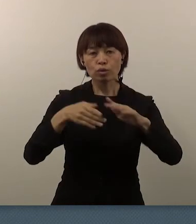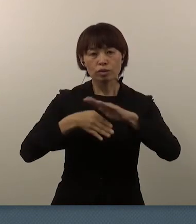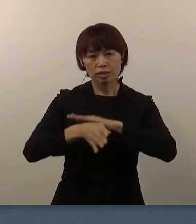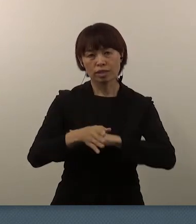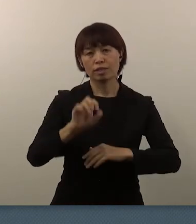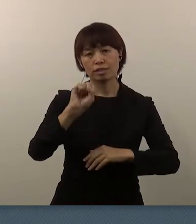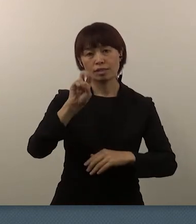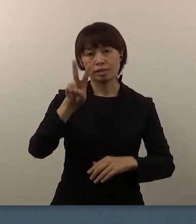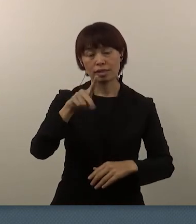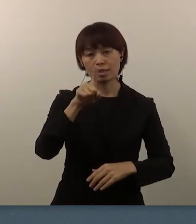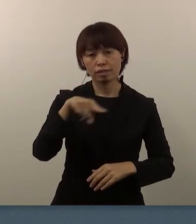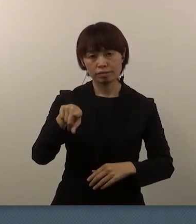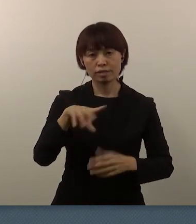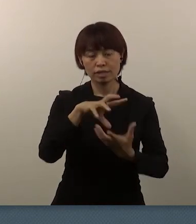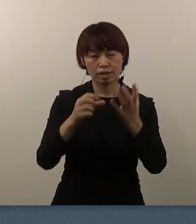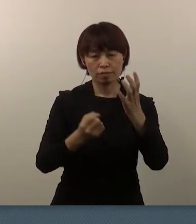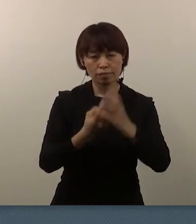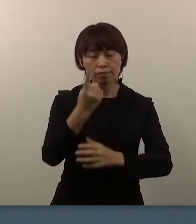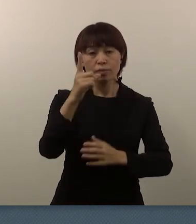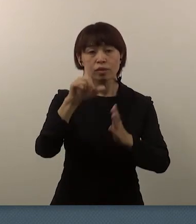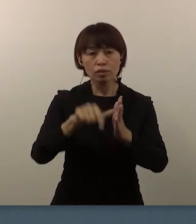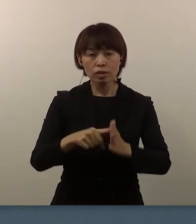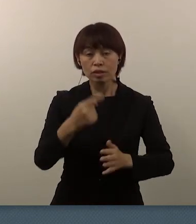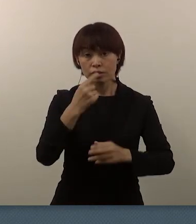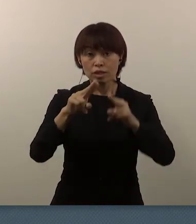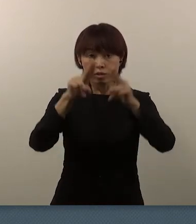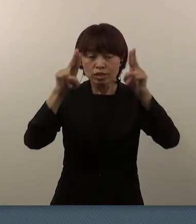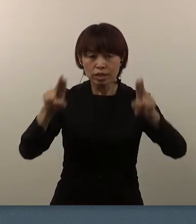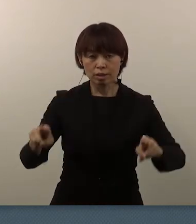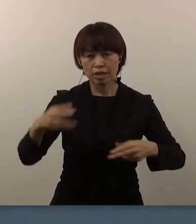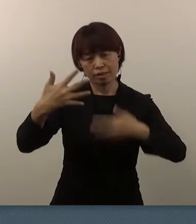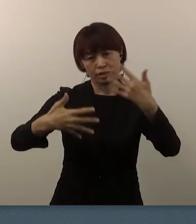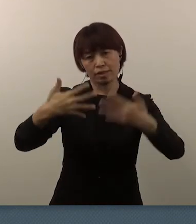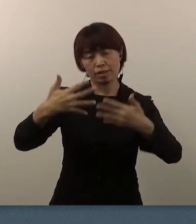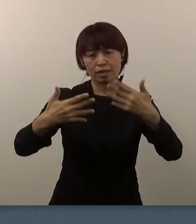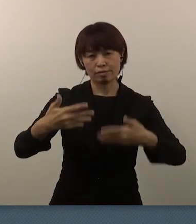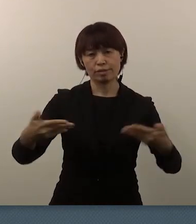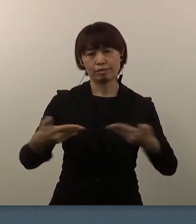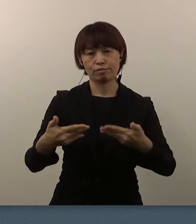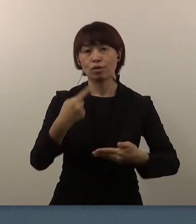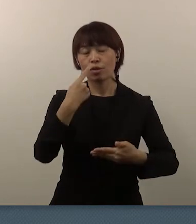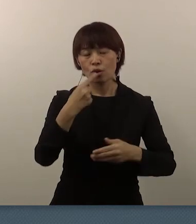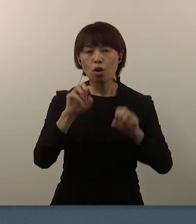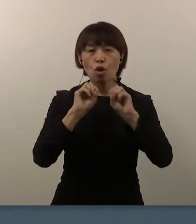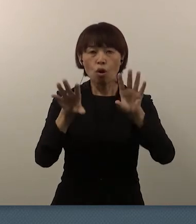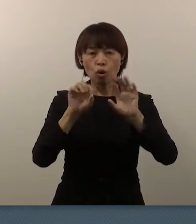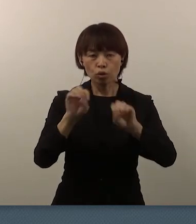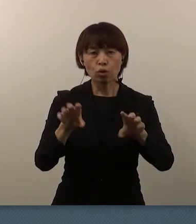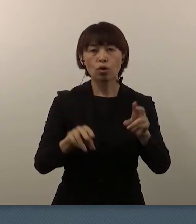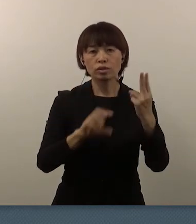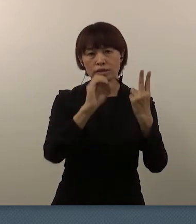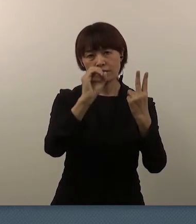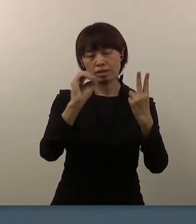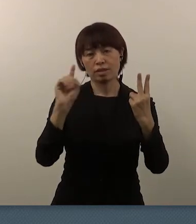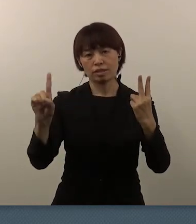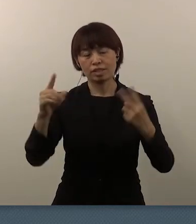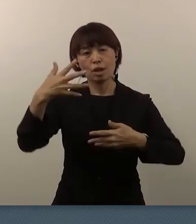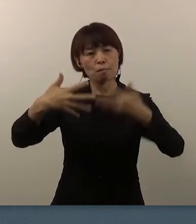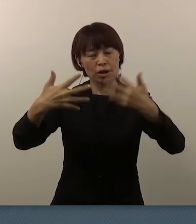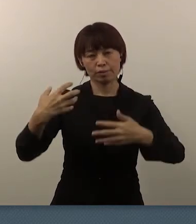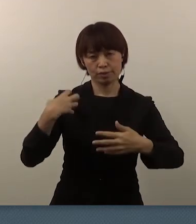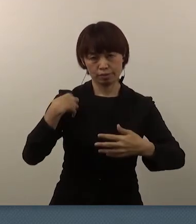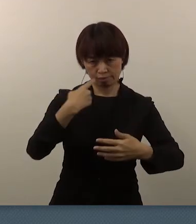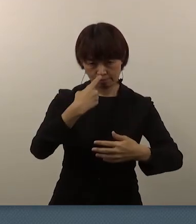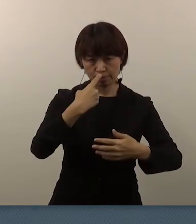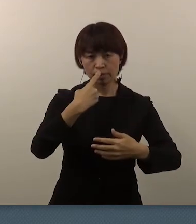、私はフジテレビのキャスターをやっておりまして、報道2001という番組を担当していました。あれだけの衝撃的な事件が起きたことによ